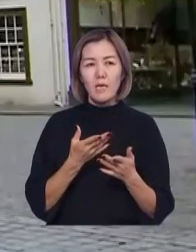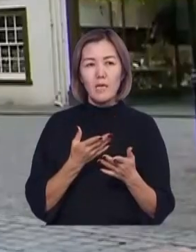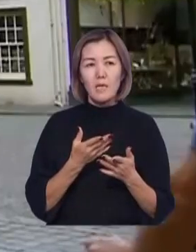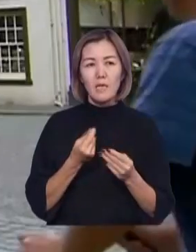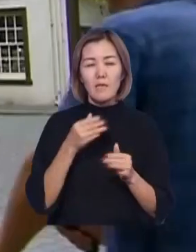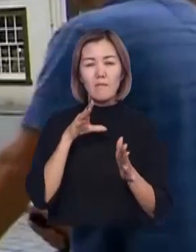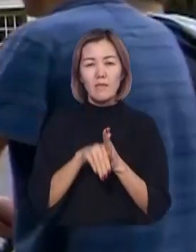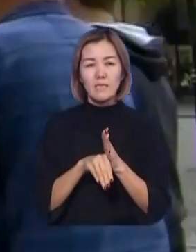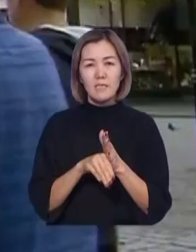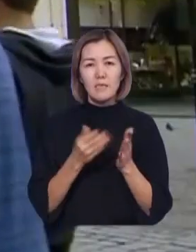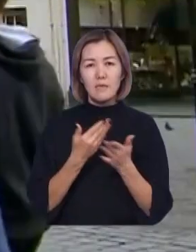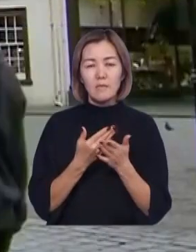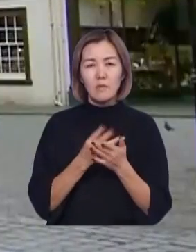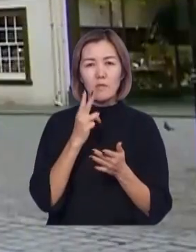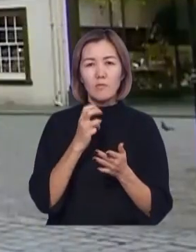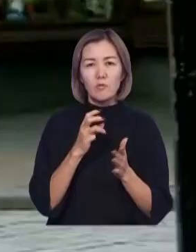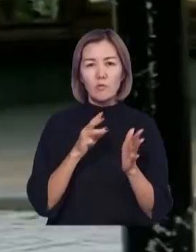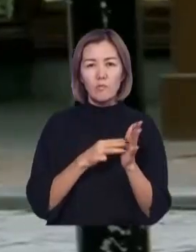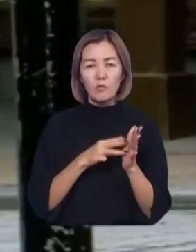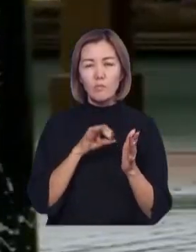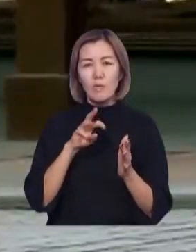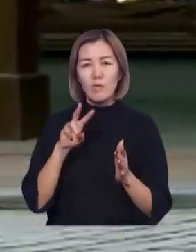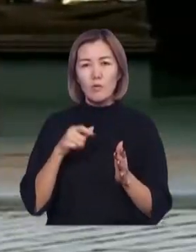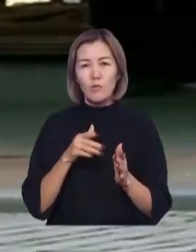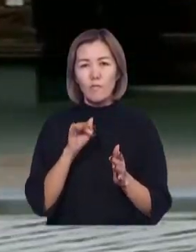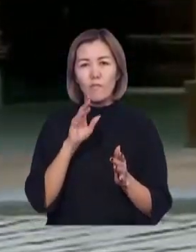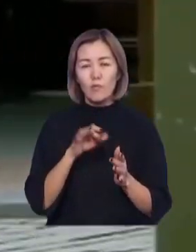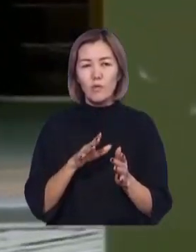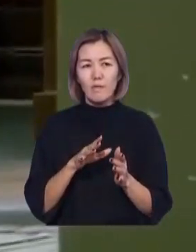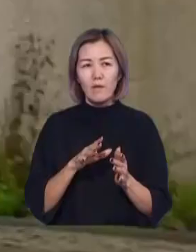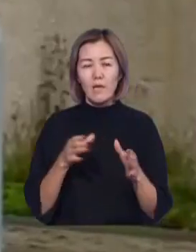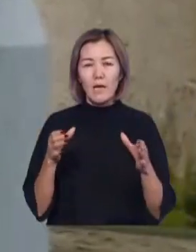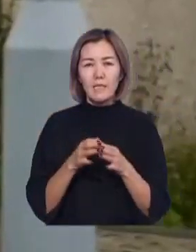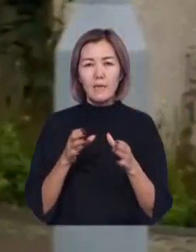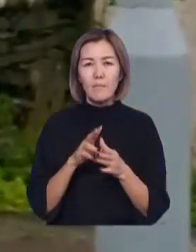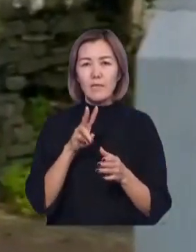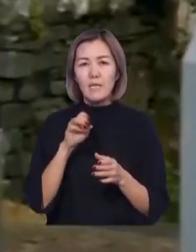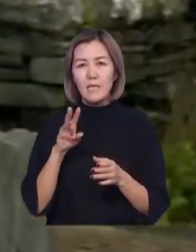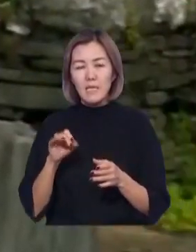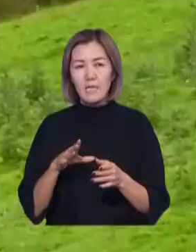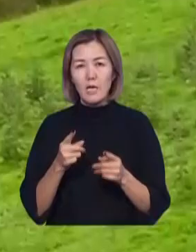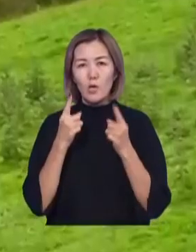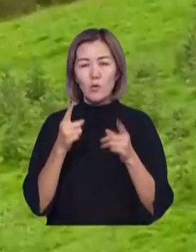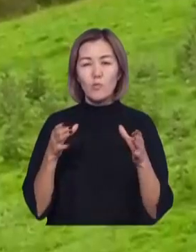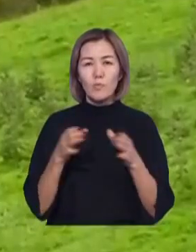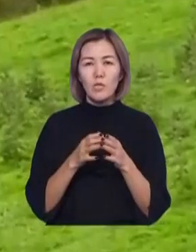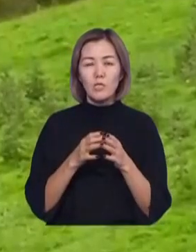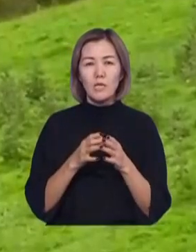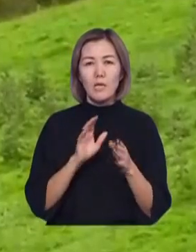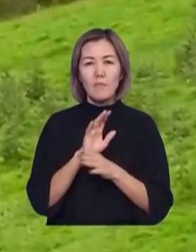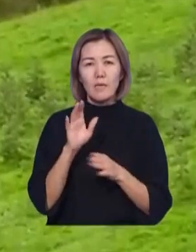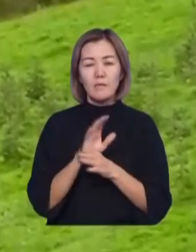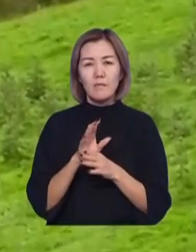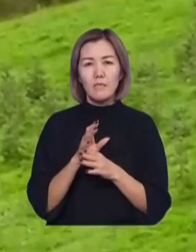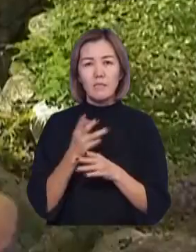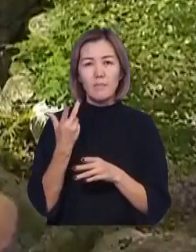инвестициях в размере 280 млн фунтов стерлингов от компании Лили одного из крупнейших в мире производителей